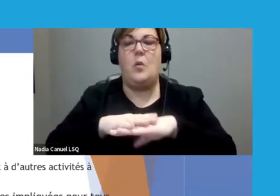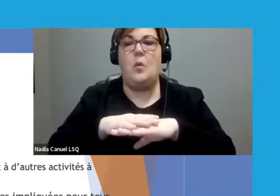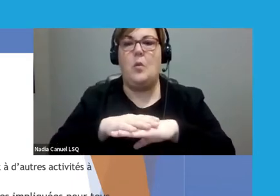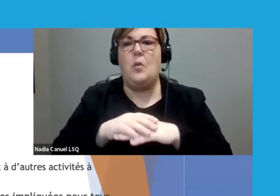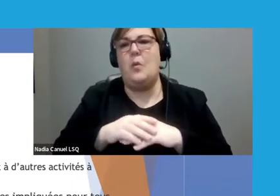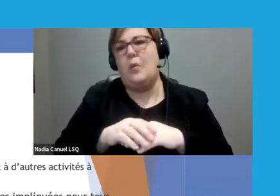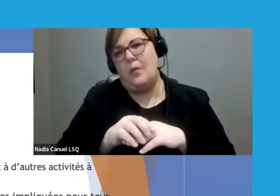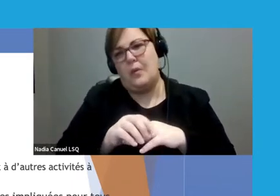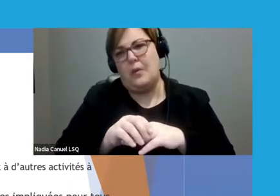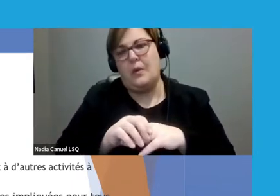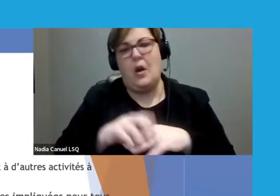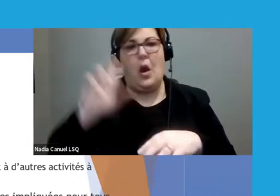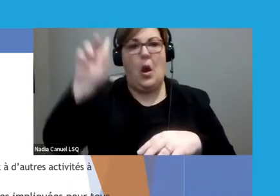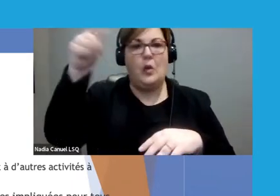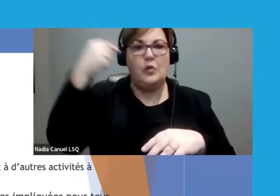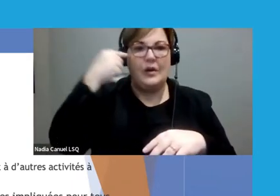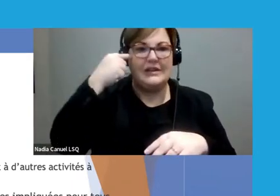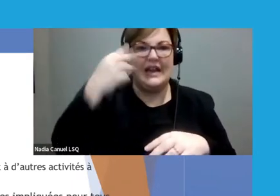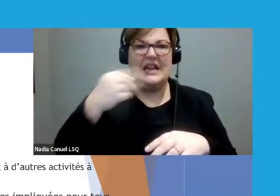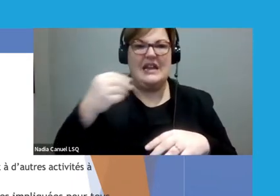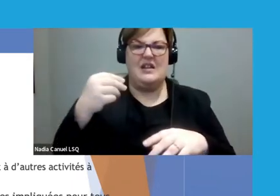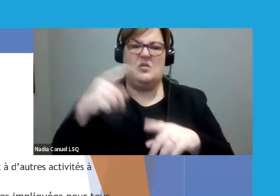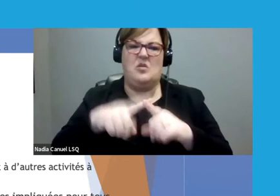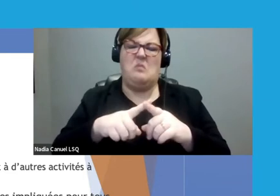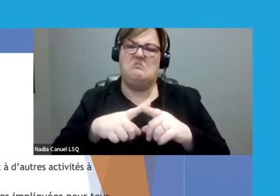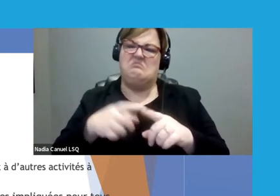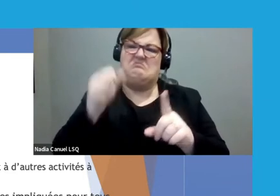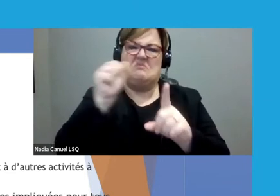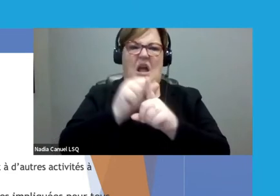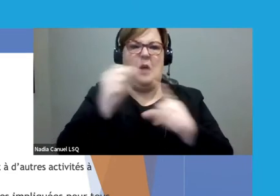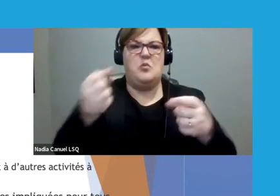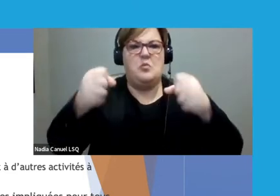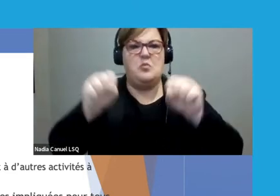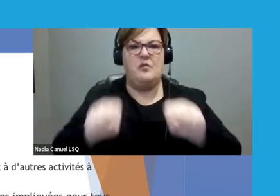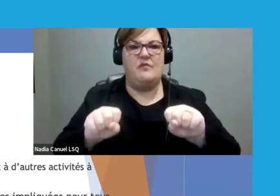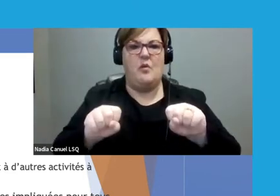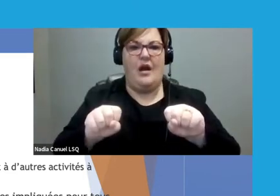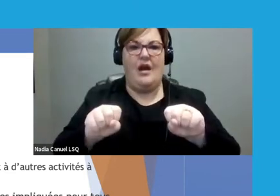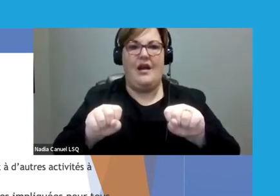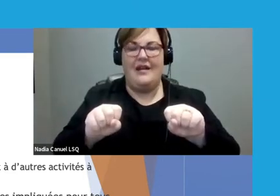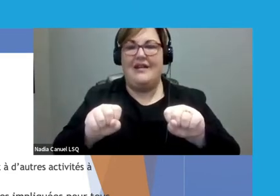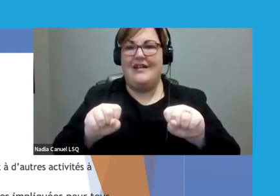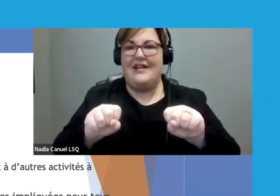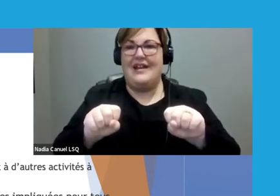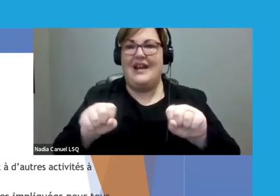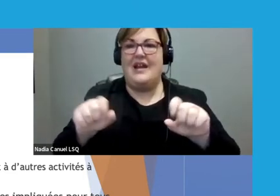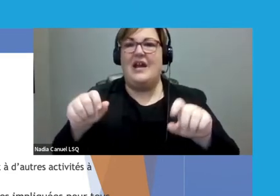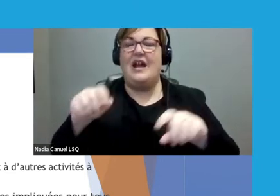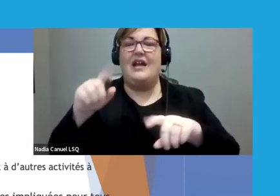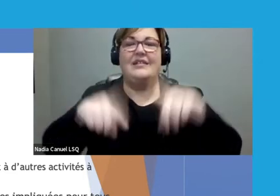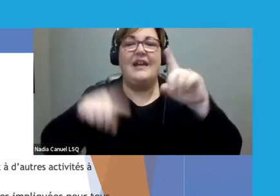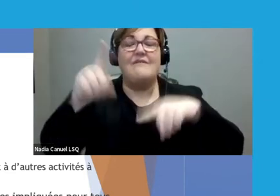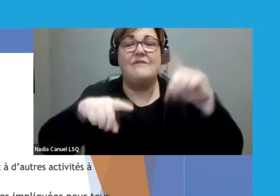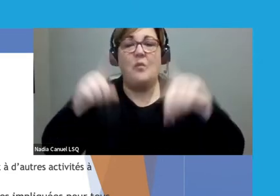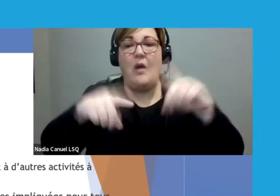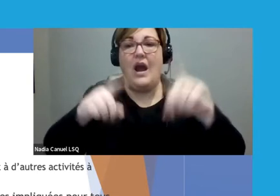au niveau de l'autorité et de l'abus de pouvoir, souvent, dans l'intervenant, on est habitué